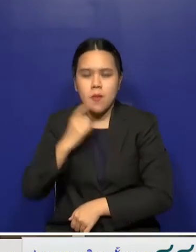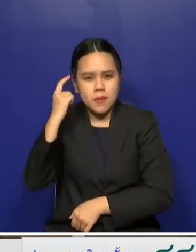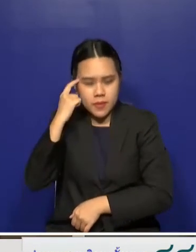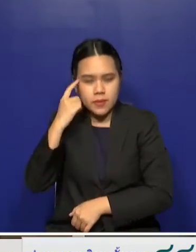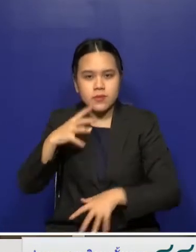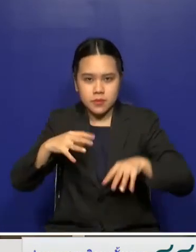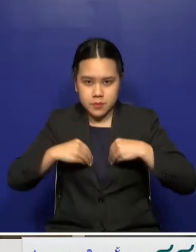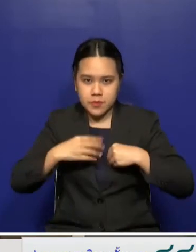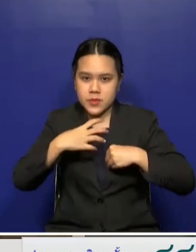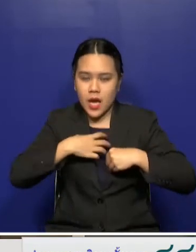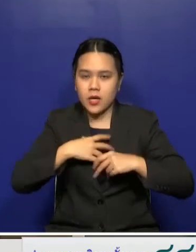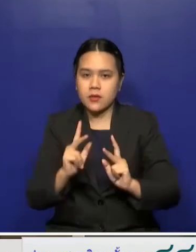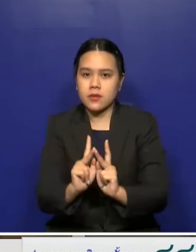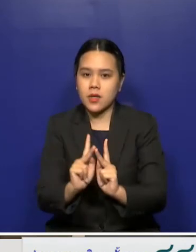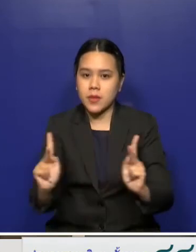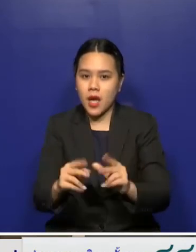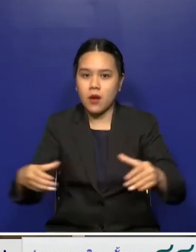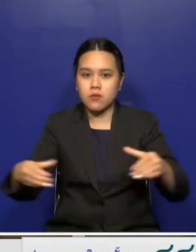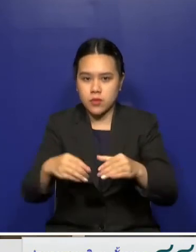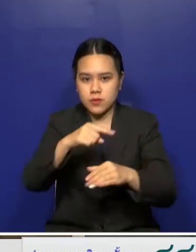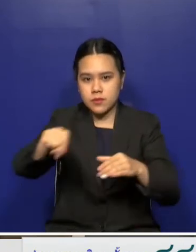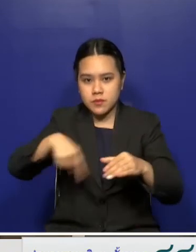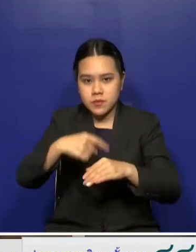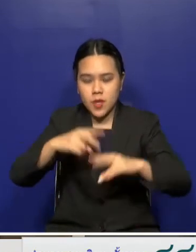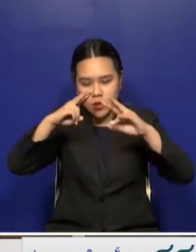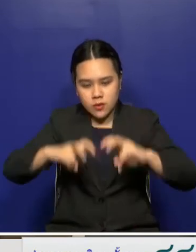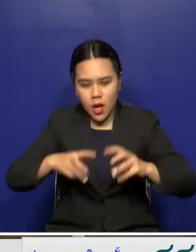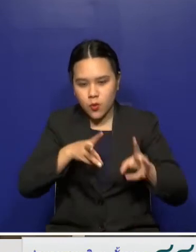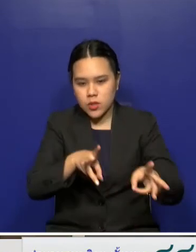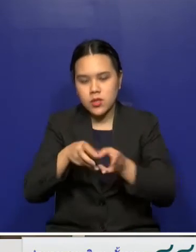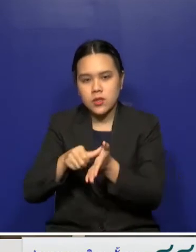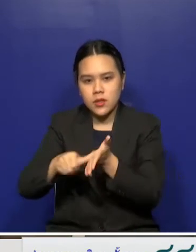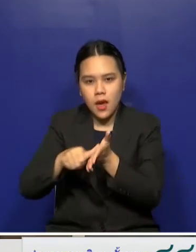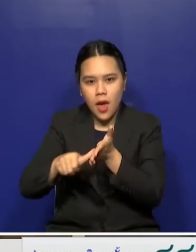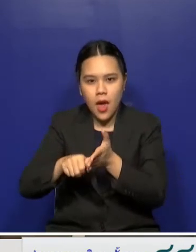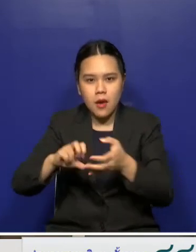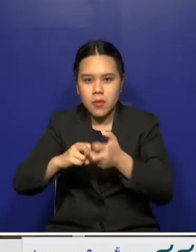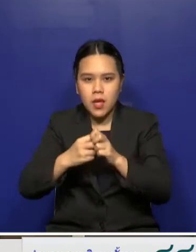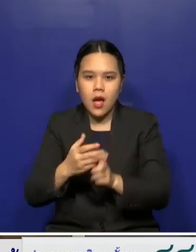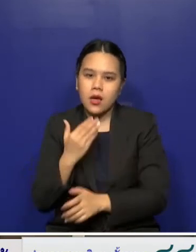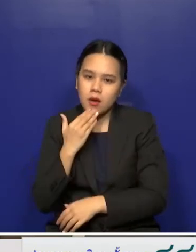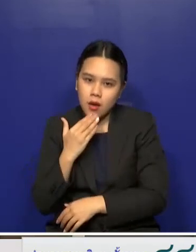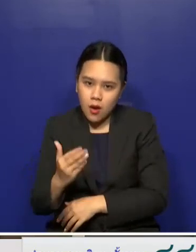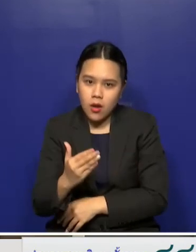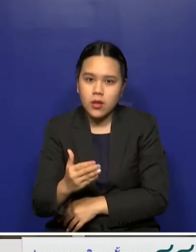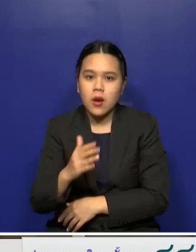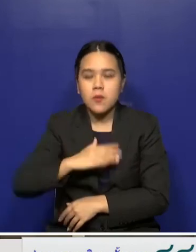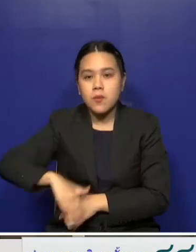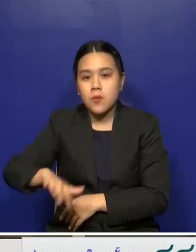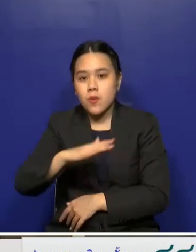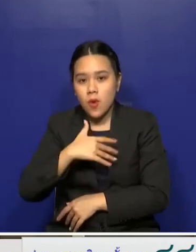เพื่อศึกษาหาแนวทางในการแก้ไขปัญหานี้อย่างยั่งยืนแล้วก็ให้มันหมดเพื่อที่เราจะได้รักษาช้างแล้วก็ทำ